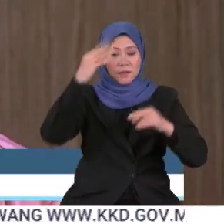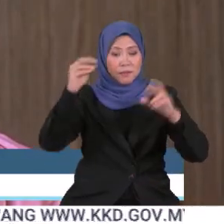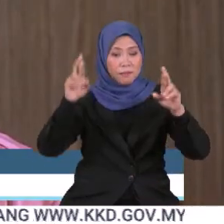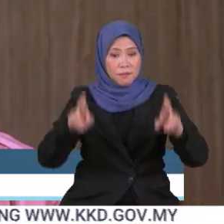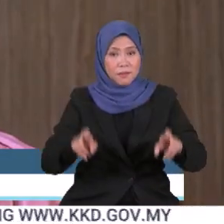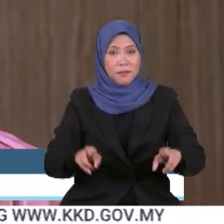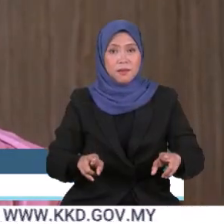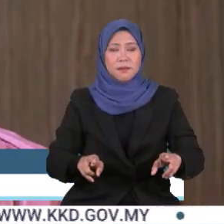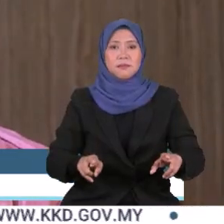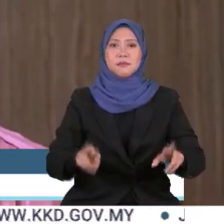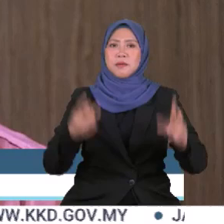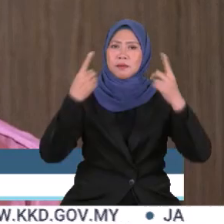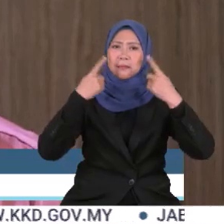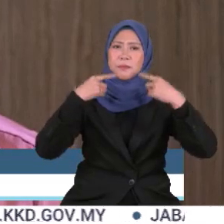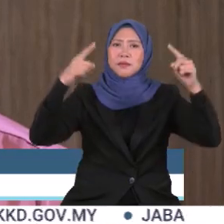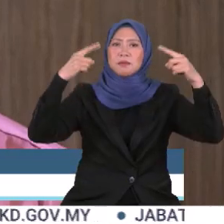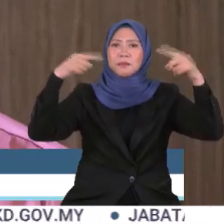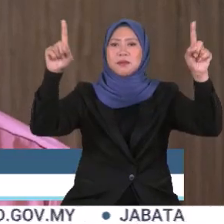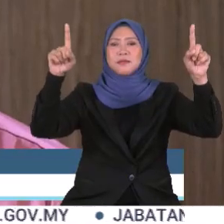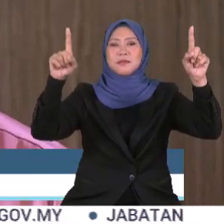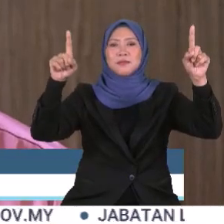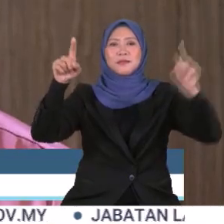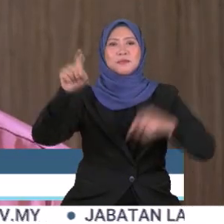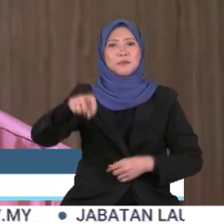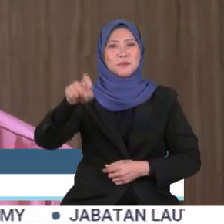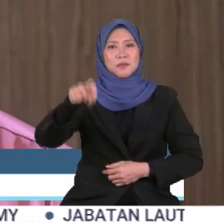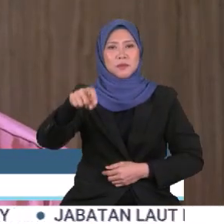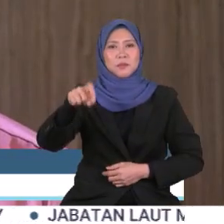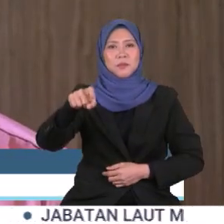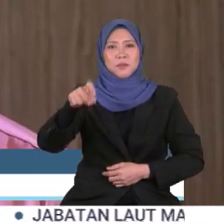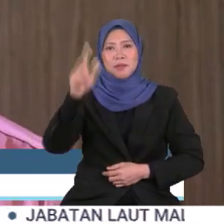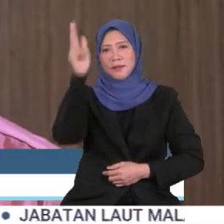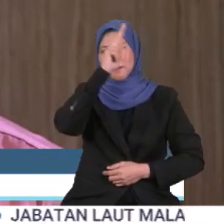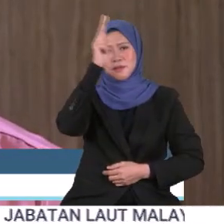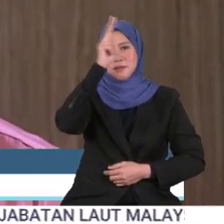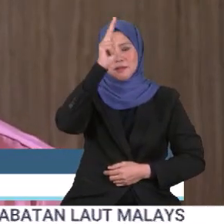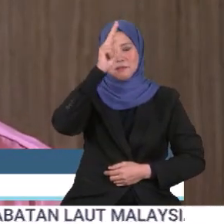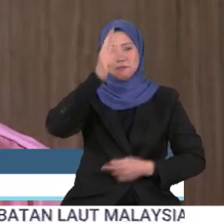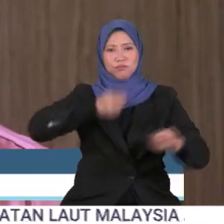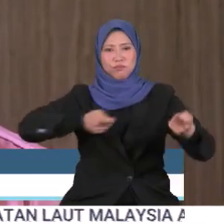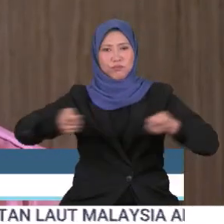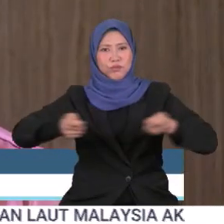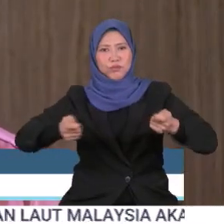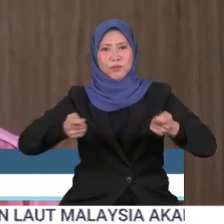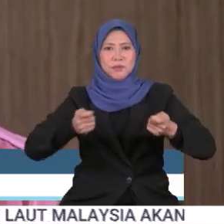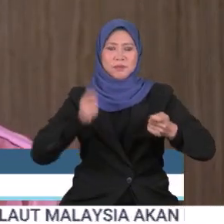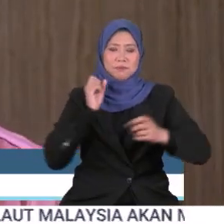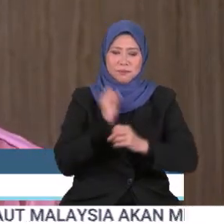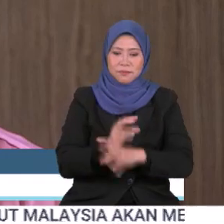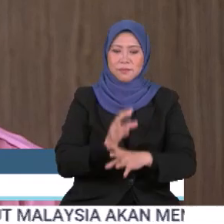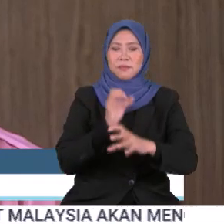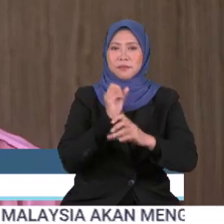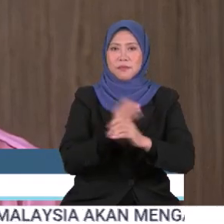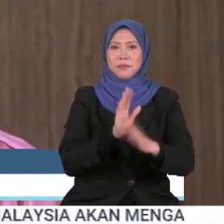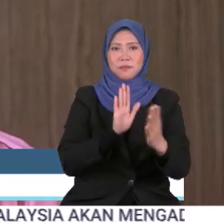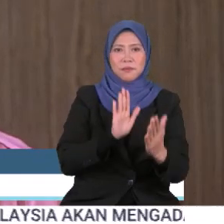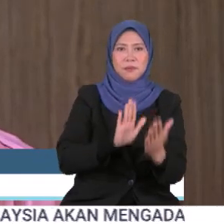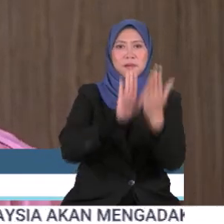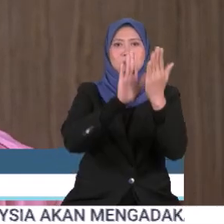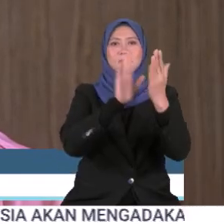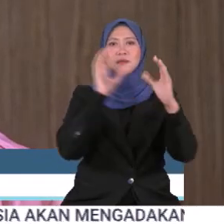harakat yang lebih Gemilang perlunya kepada suatu kerajaan yang terbukti cekal menghadapi